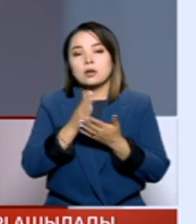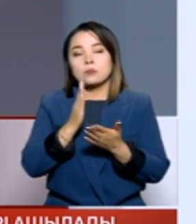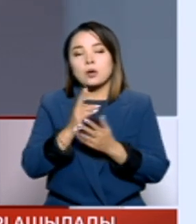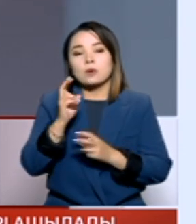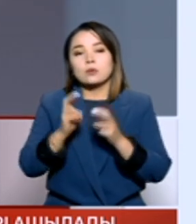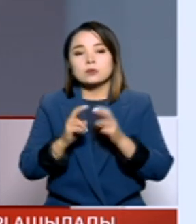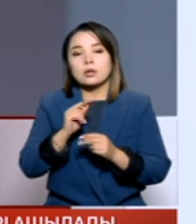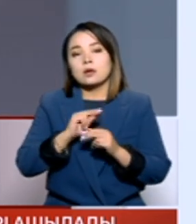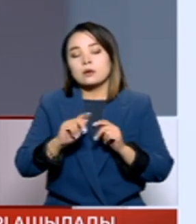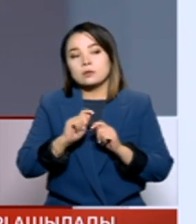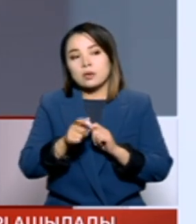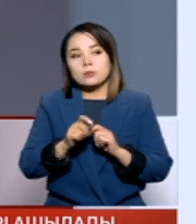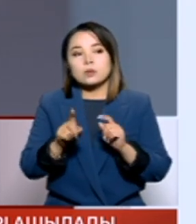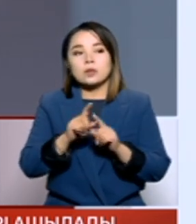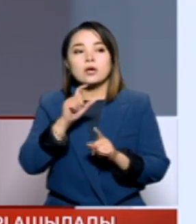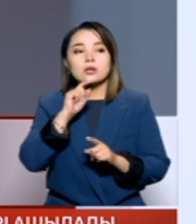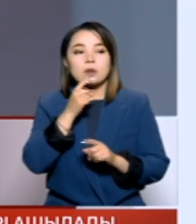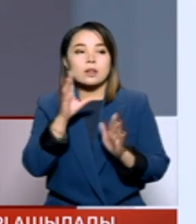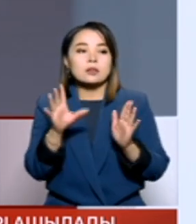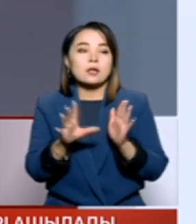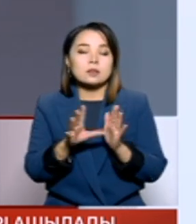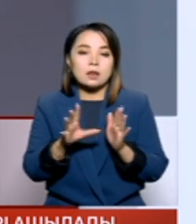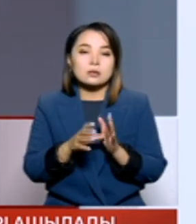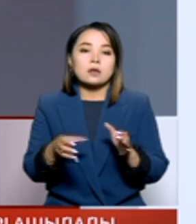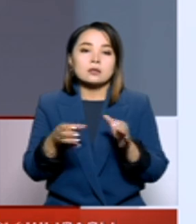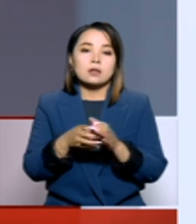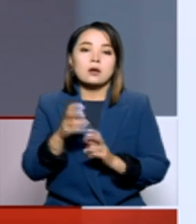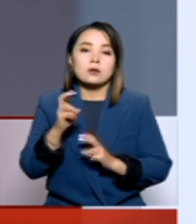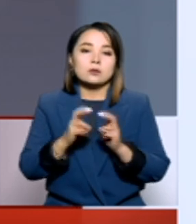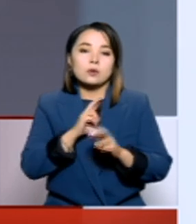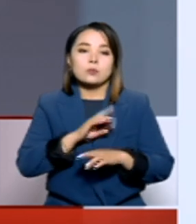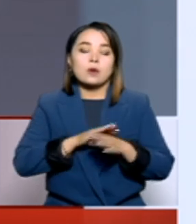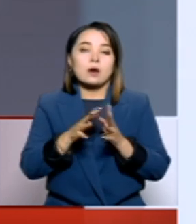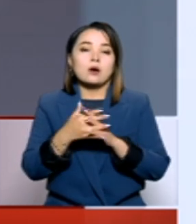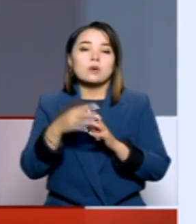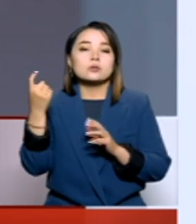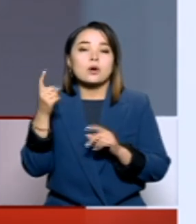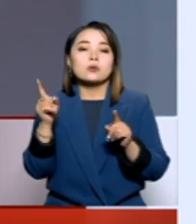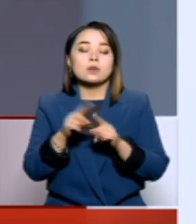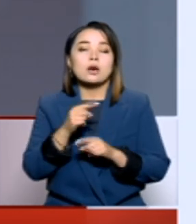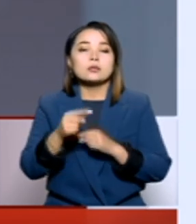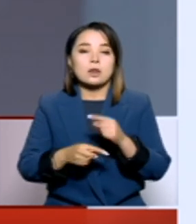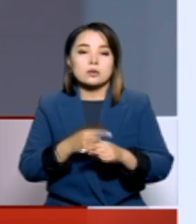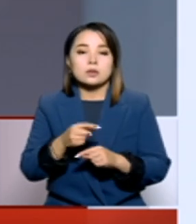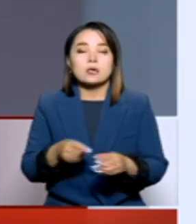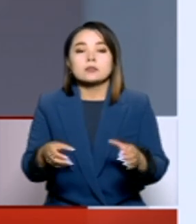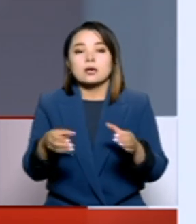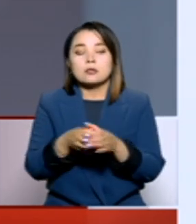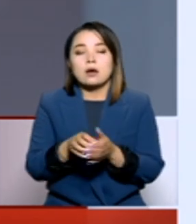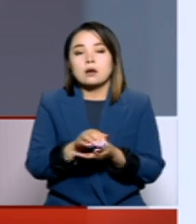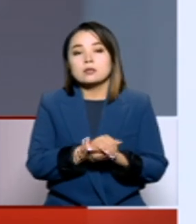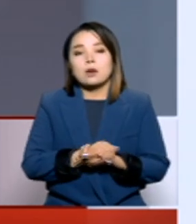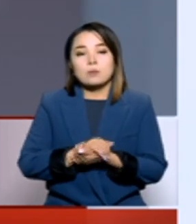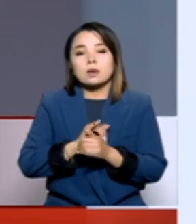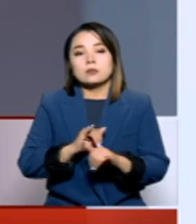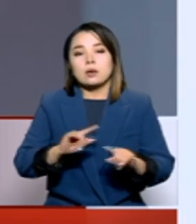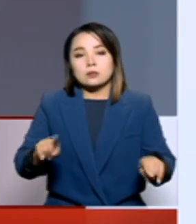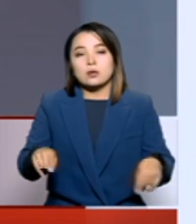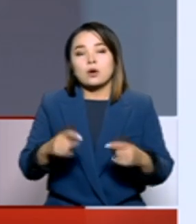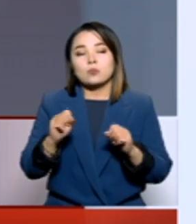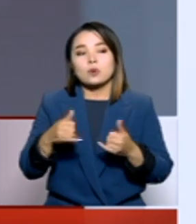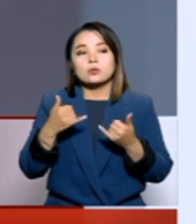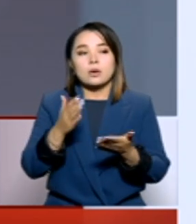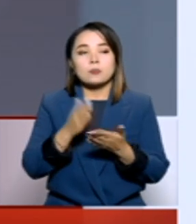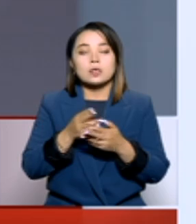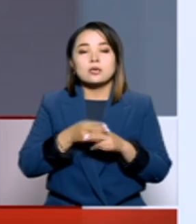өнеркәсіп, инвестиция, экономика, энергетика, тау-кен өнеркәсібі және ауыл шаруашылығы сияқты дәстүрлі салалардағы ынтымақты одан әрі арттыруға мүмкіндік